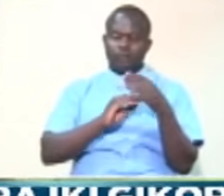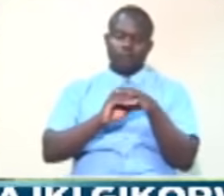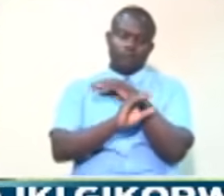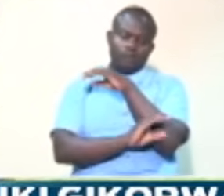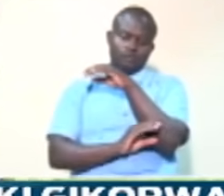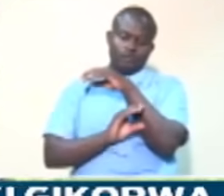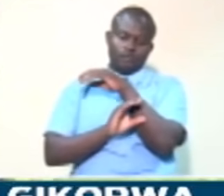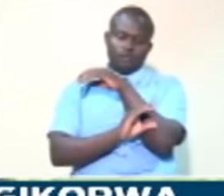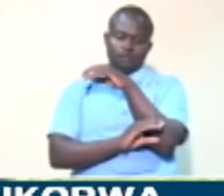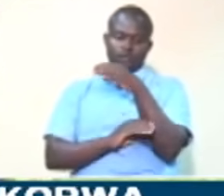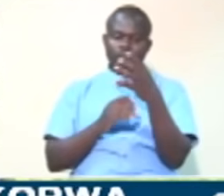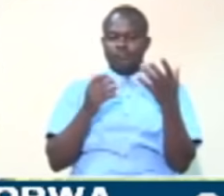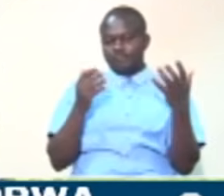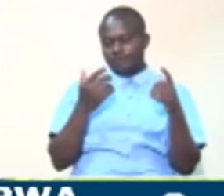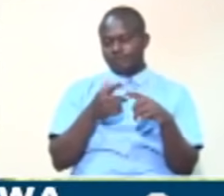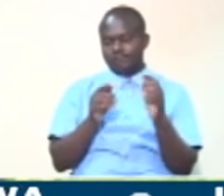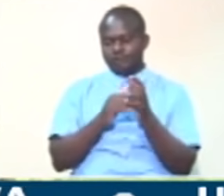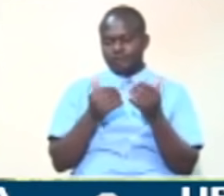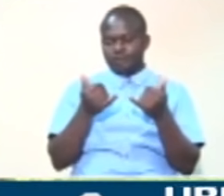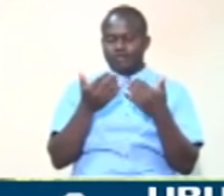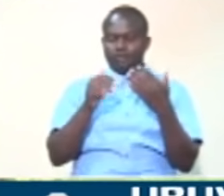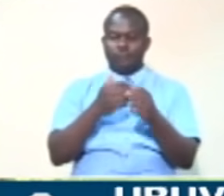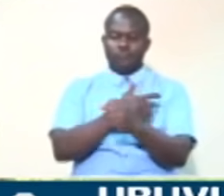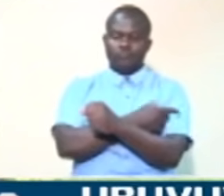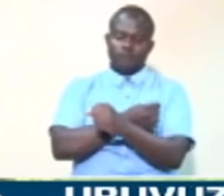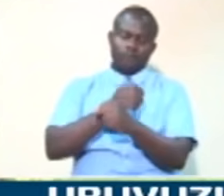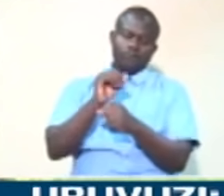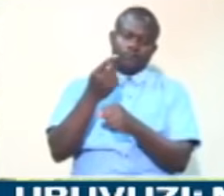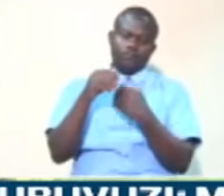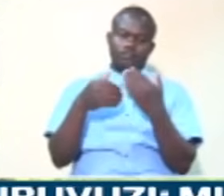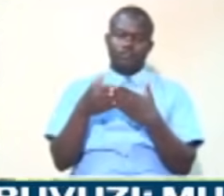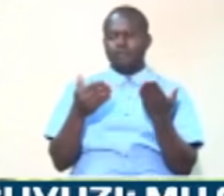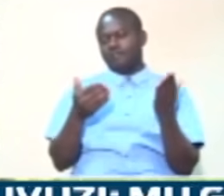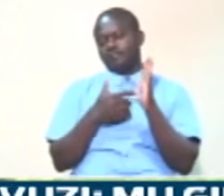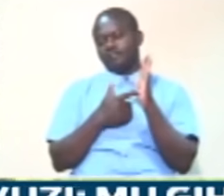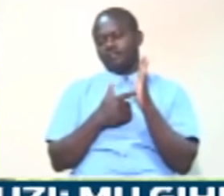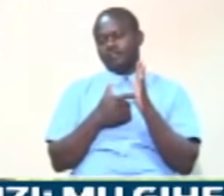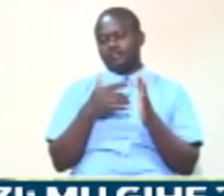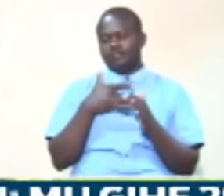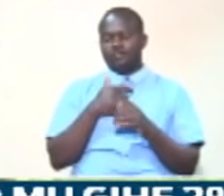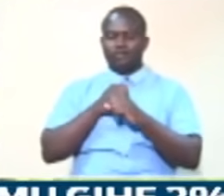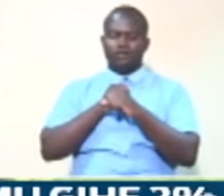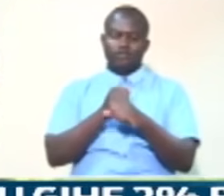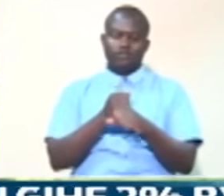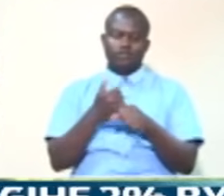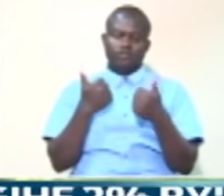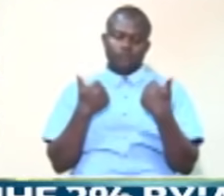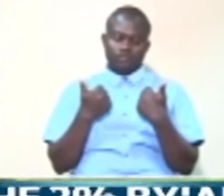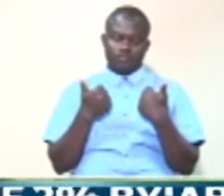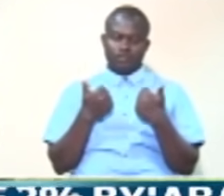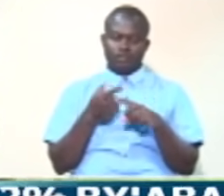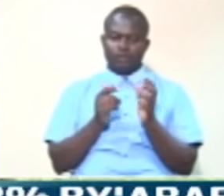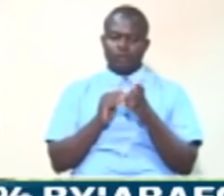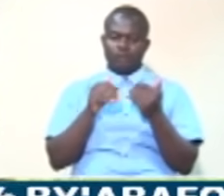gihugu ariko ubu ngubu kuba nafashe doze ya mbere y'urukingo ubu ndumva ndi safe umeze neza